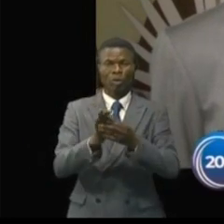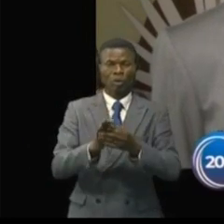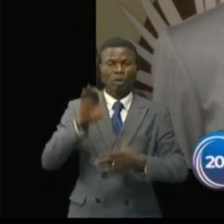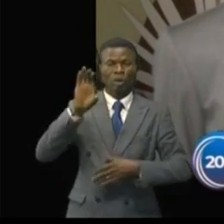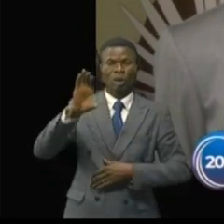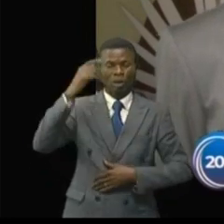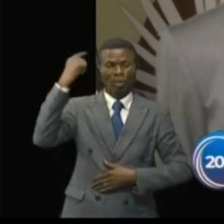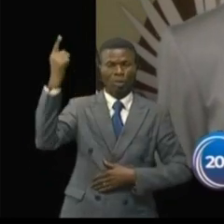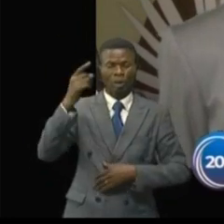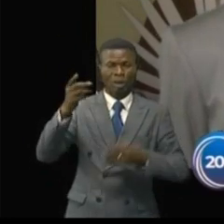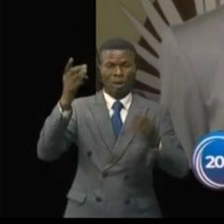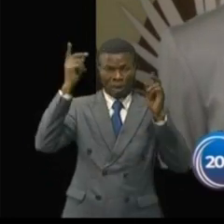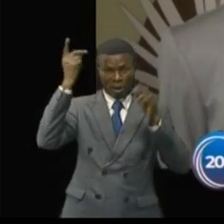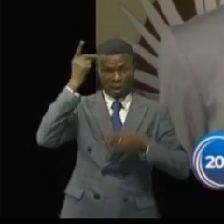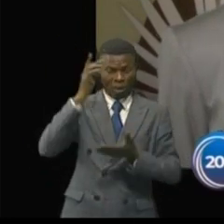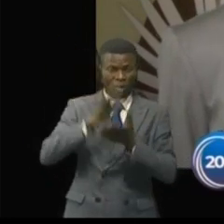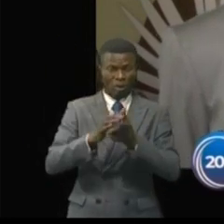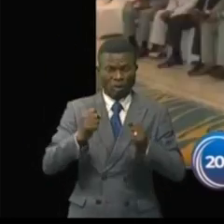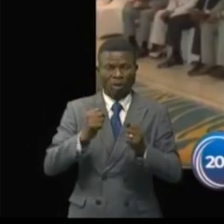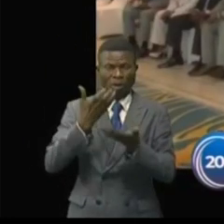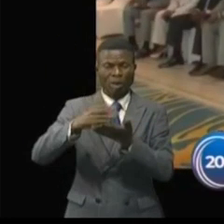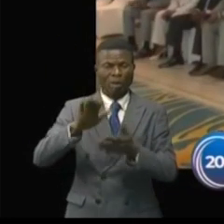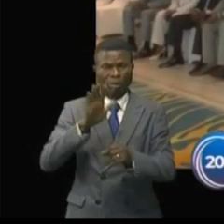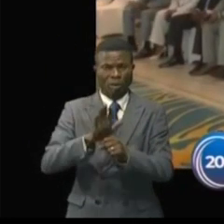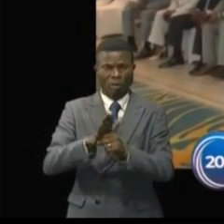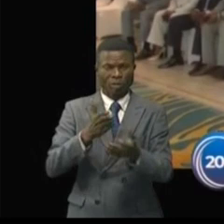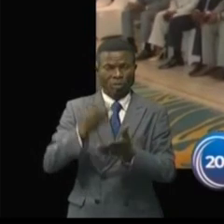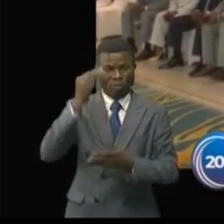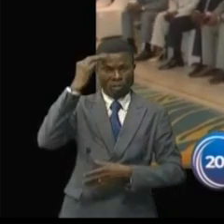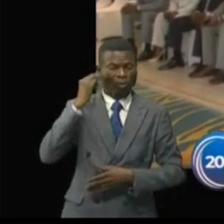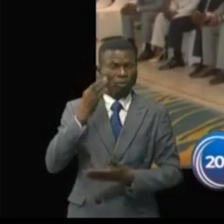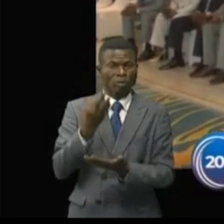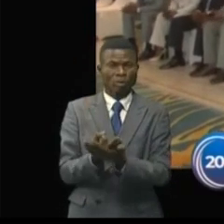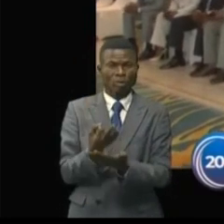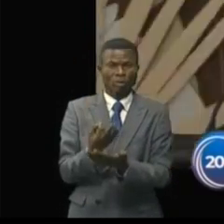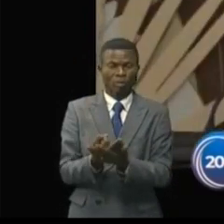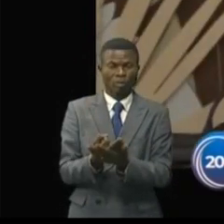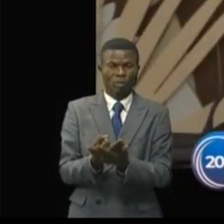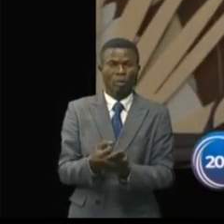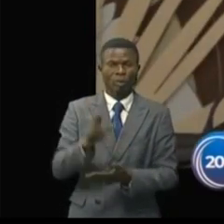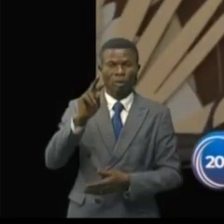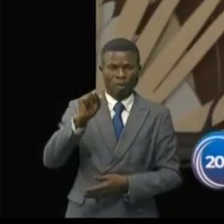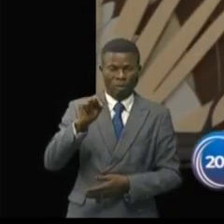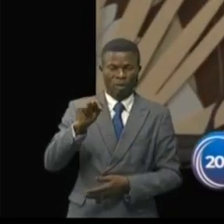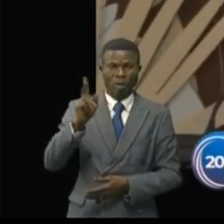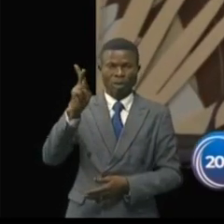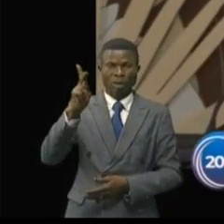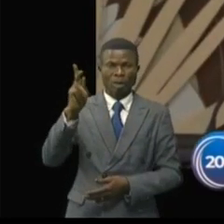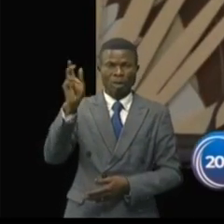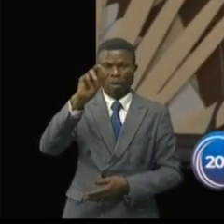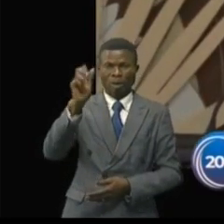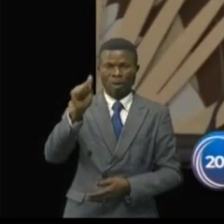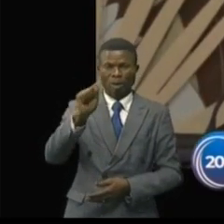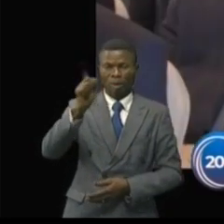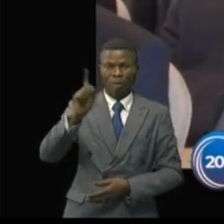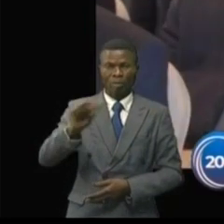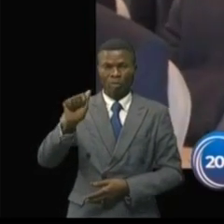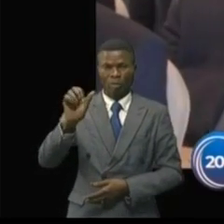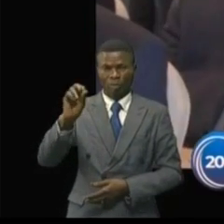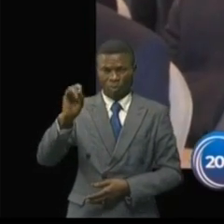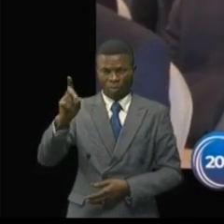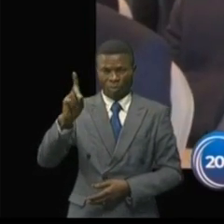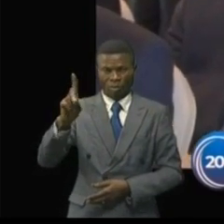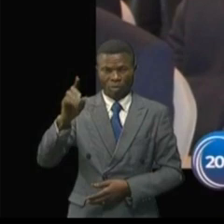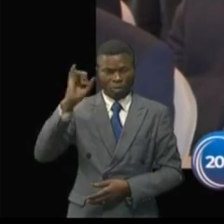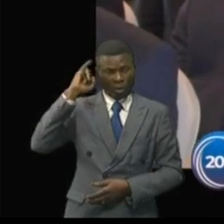Kinelenda, qui comprend plusieurs volets. Pour le ministre des Finances, Nicolas Kazadi, à travers ce contrat de performance, le